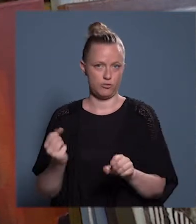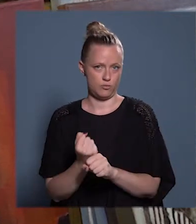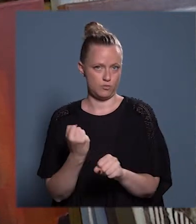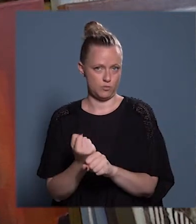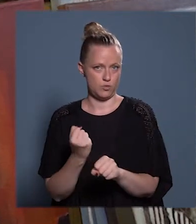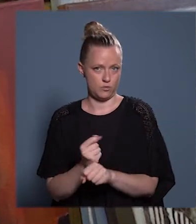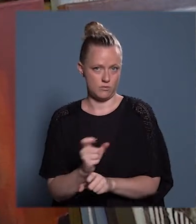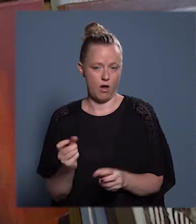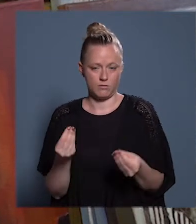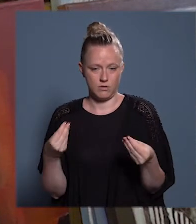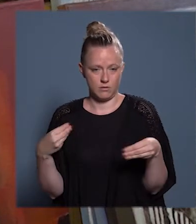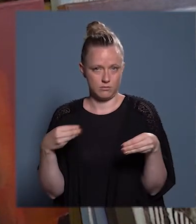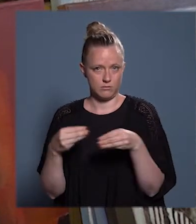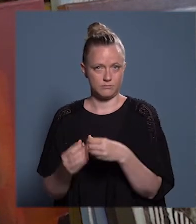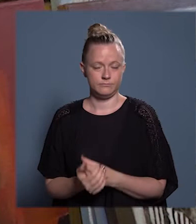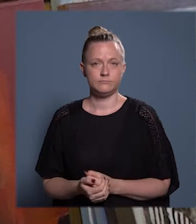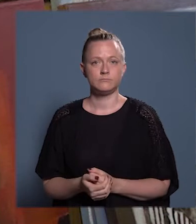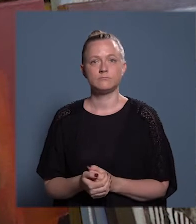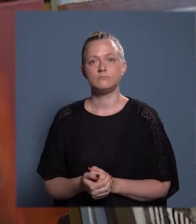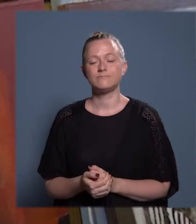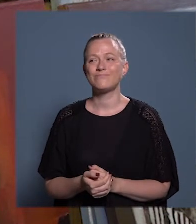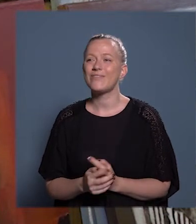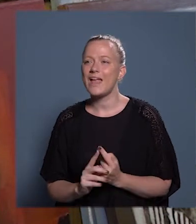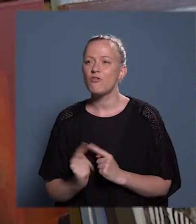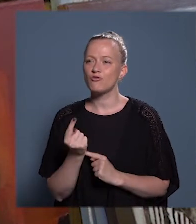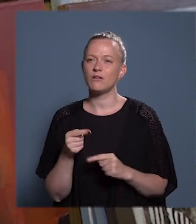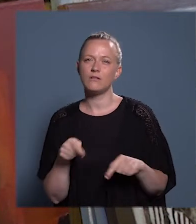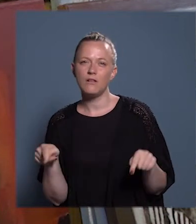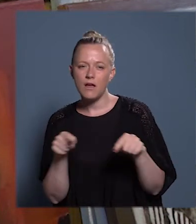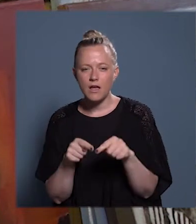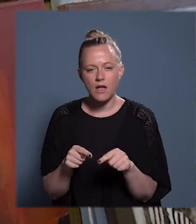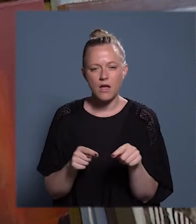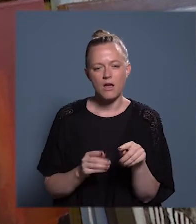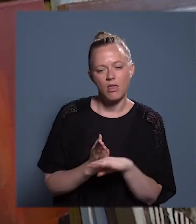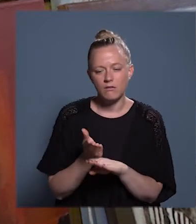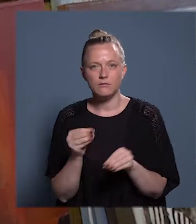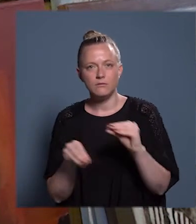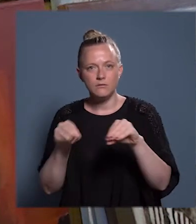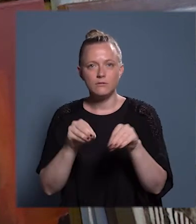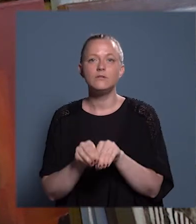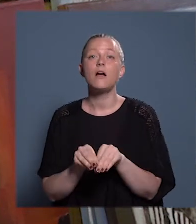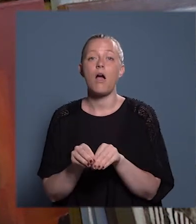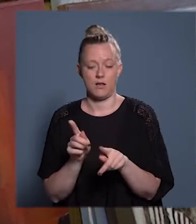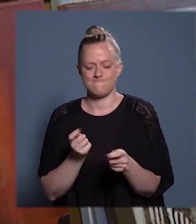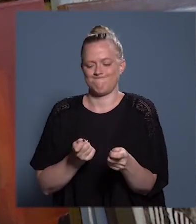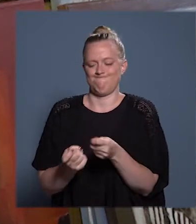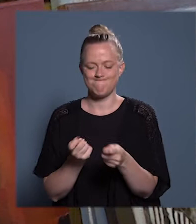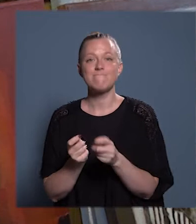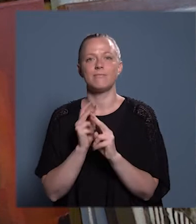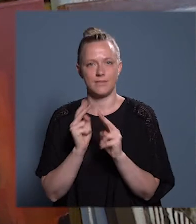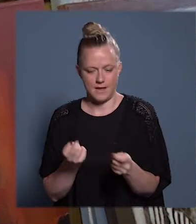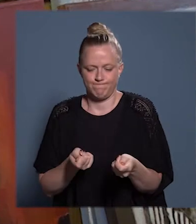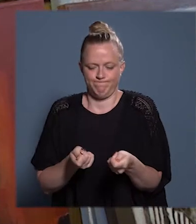az anyaggal, és az esetlegességet megfogom és megzabolázom szinte,